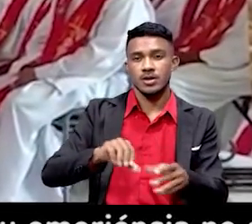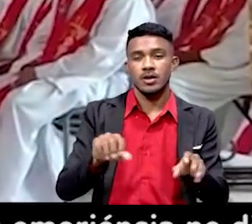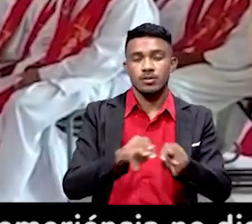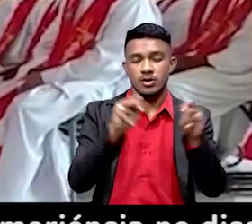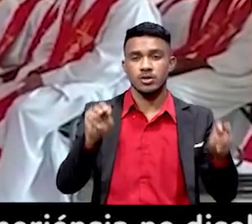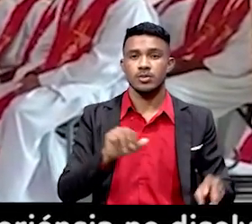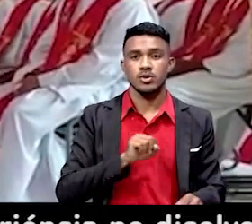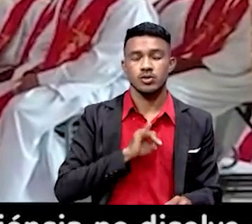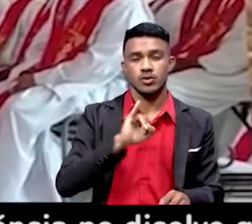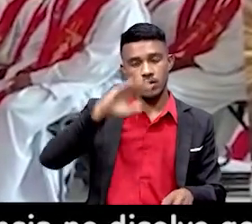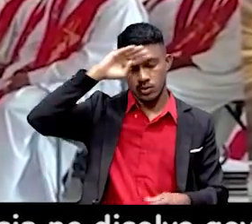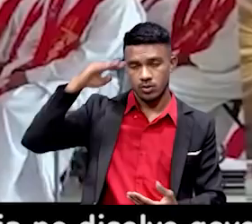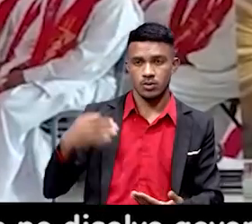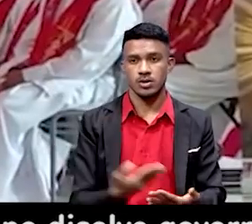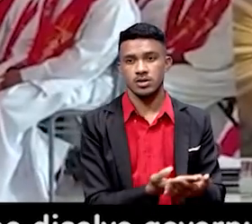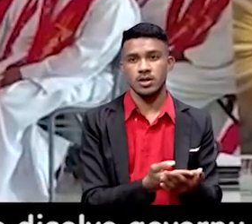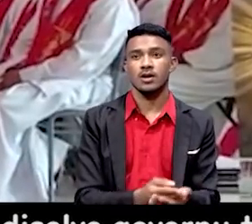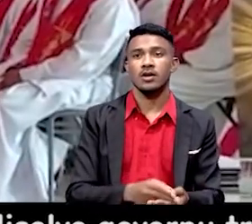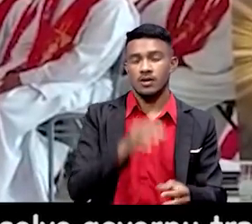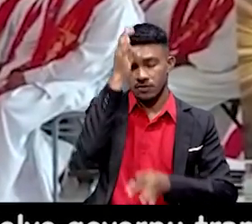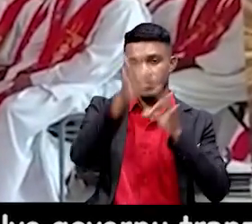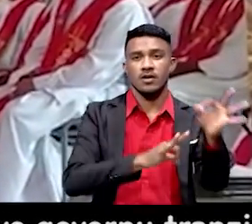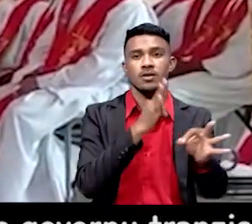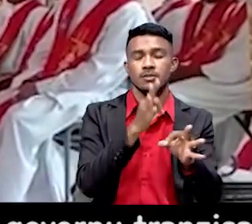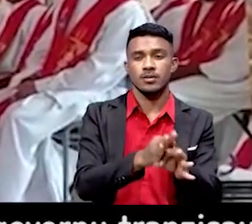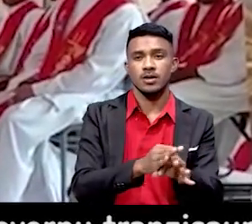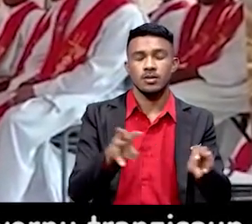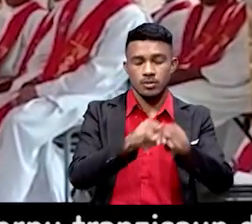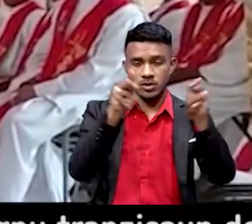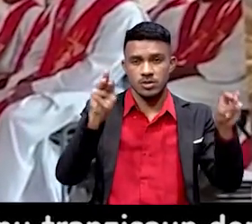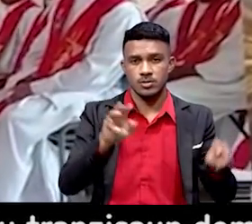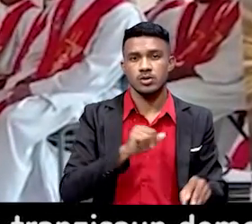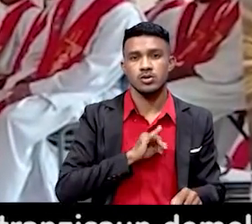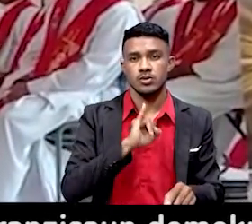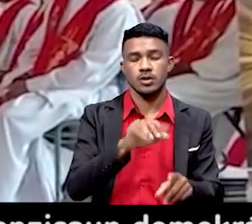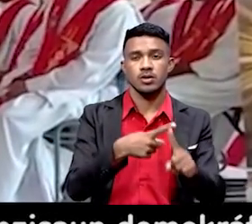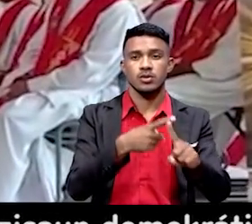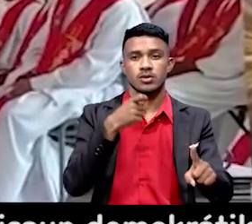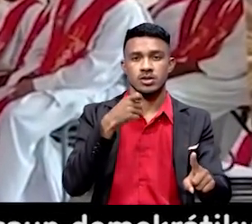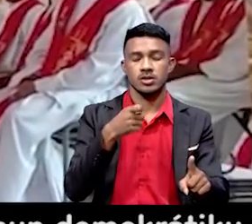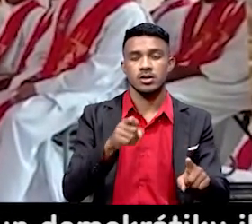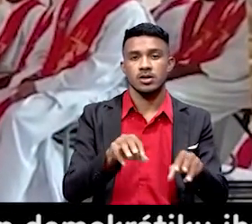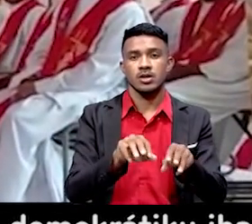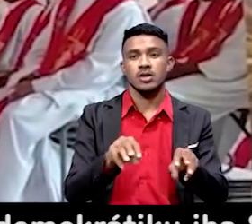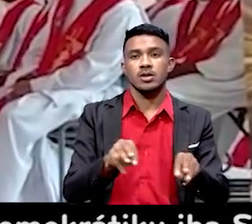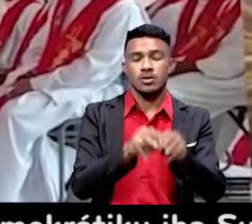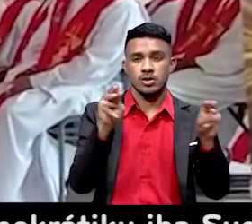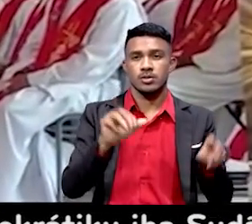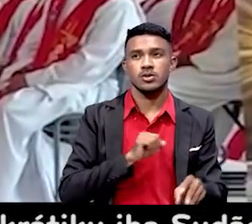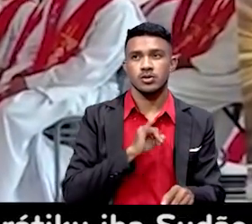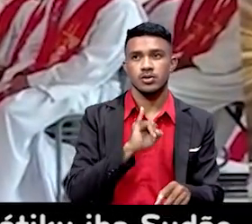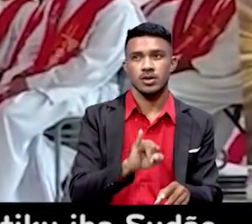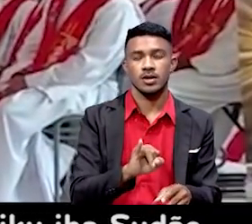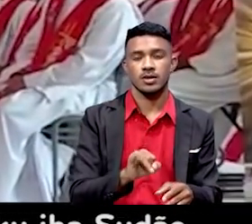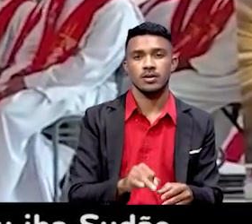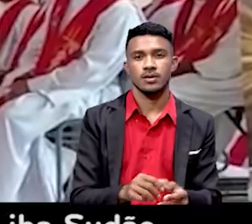kau. Dia lolos suai orang dia apa, mereka boleh disuai. Kau ini pusat aku ini yang